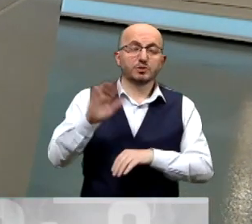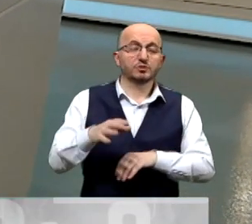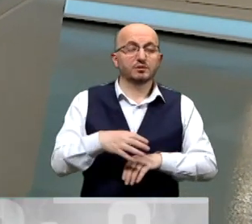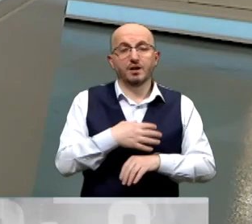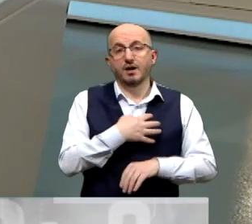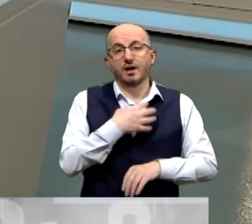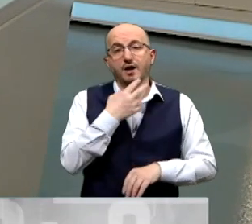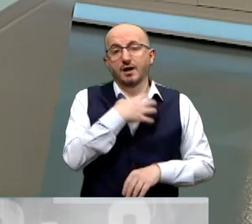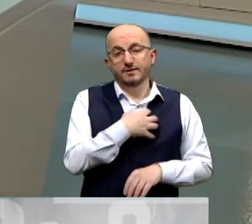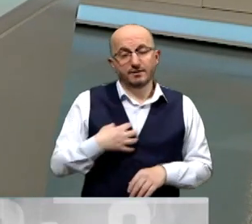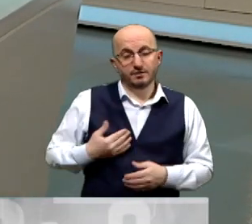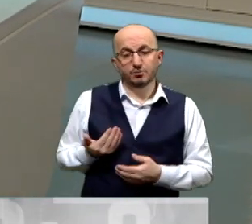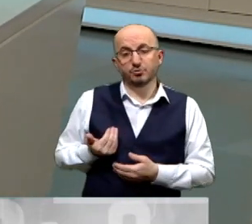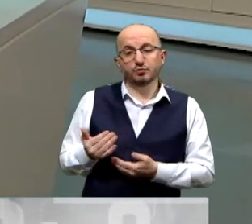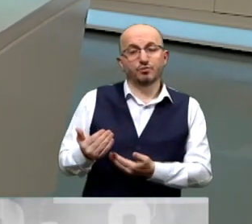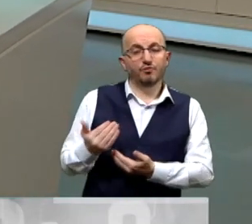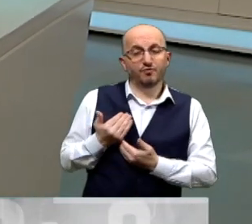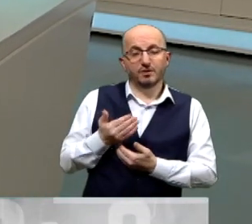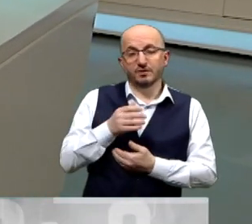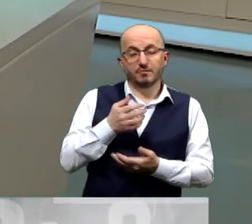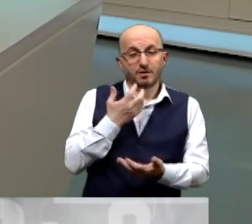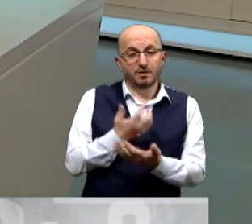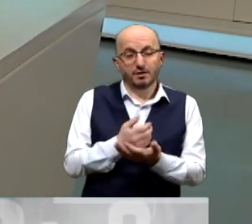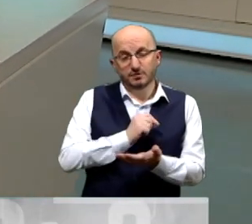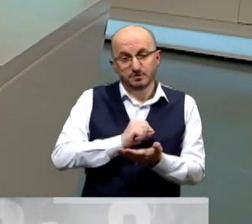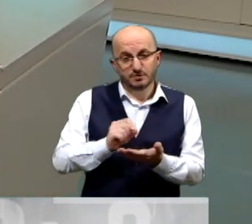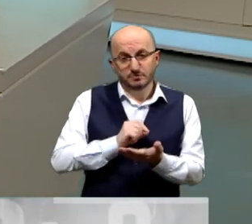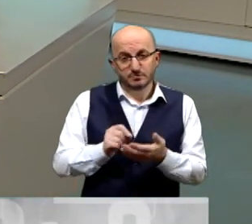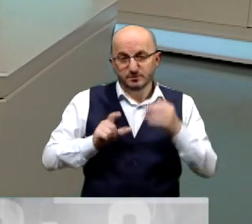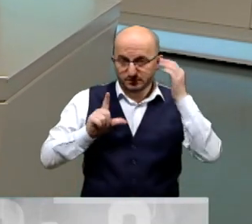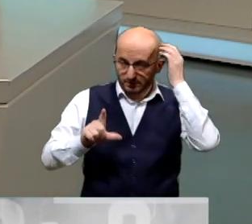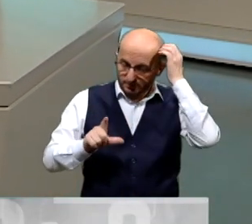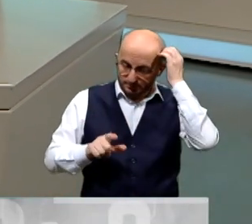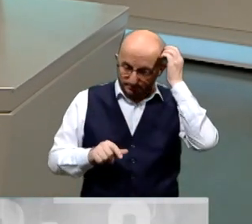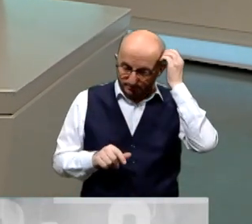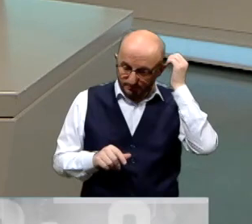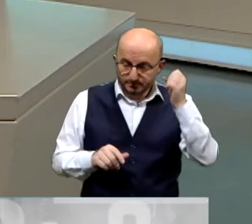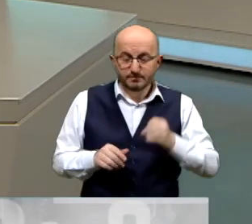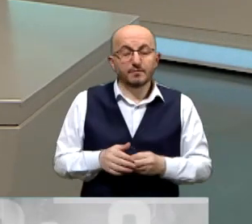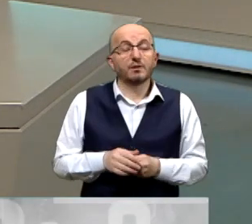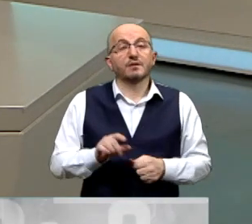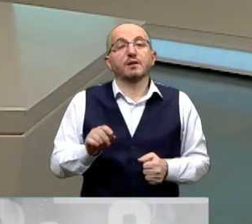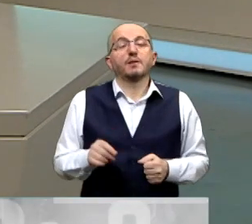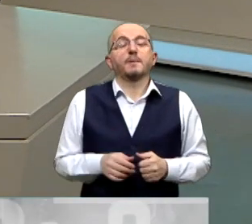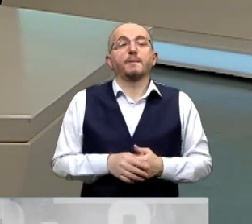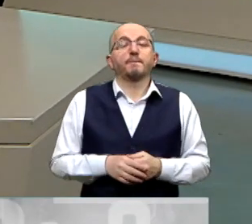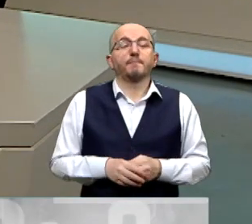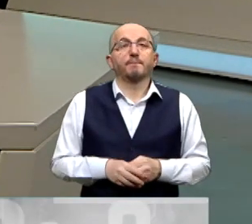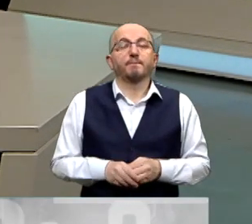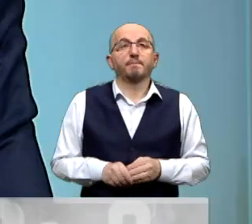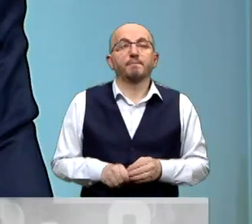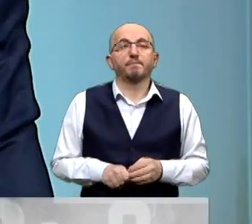hanımın sütü verilebilir Onların da mutlaka kayıt altına alınması lazım yani işlenmesi lazım bilinmesi lazım